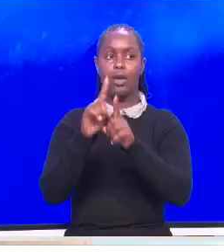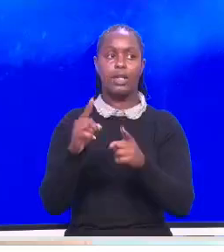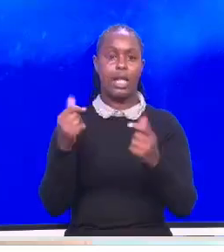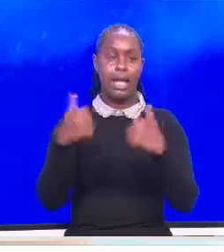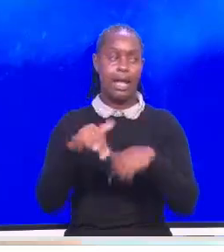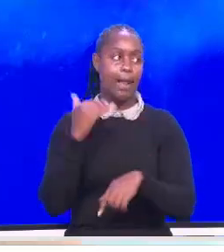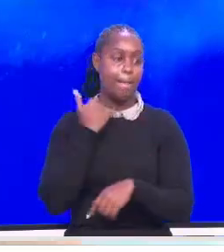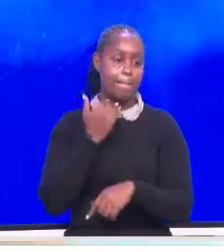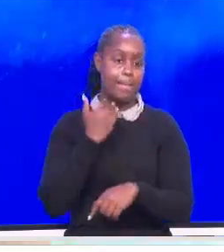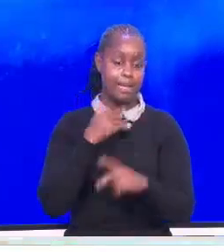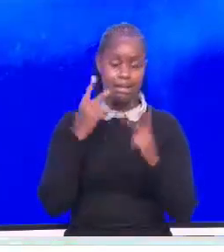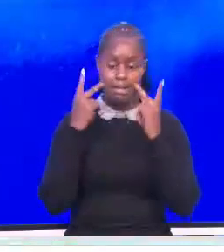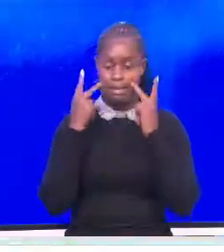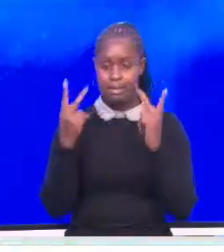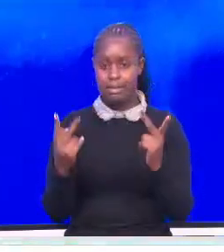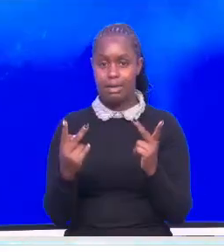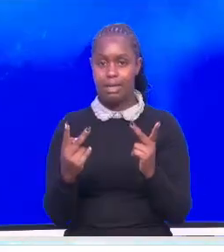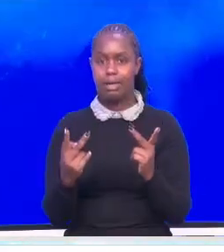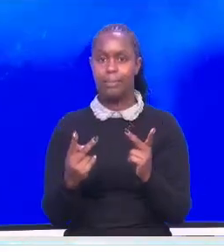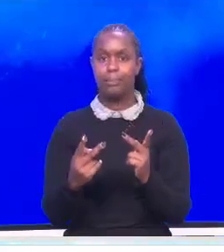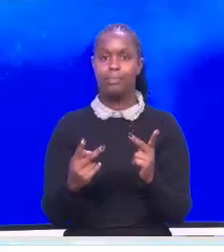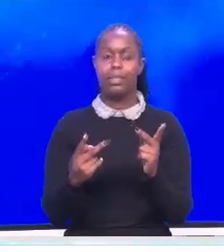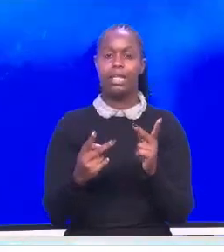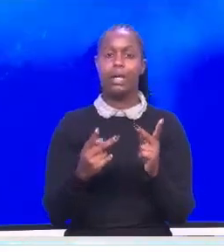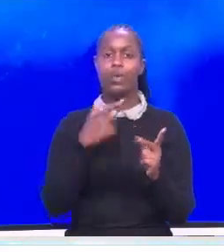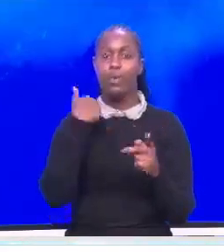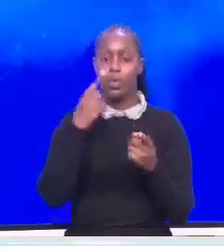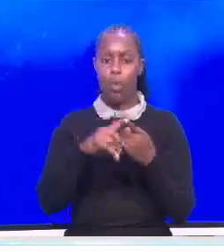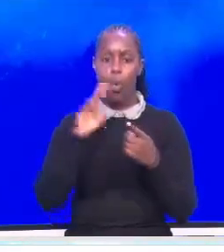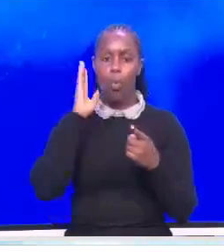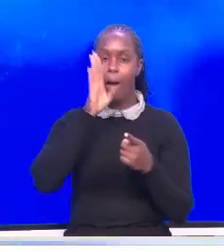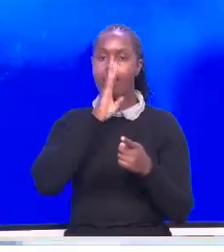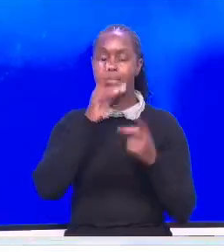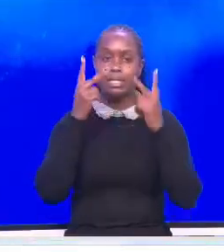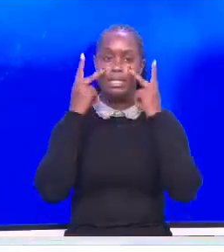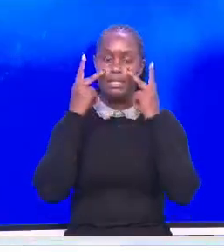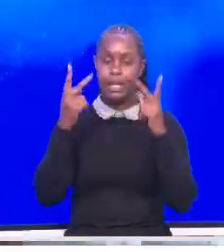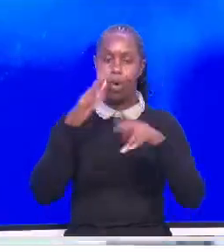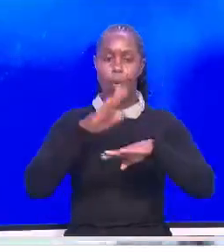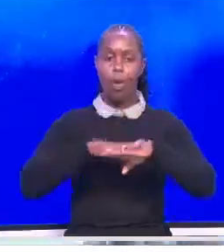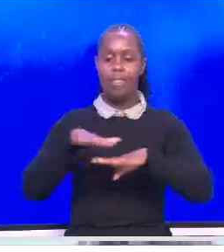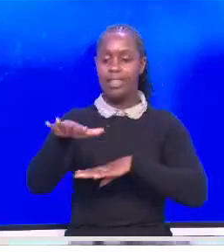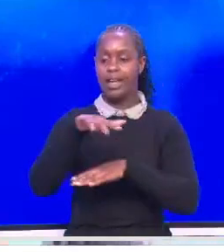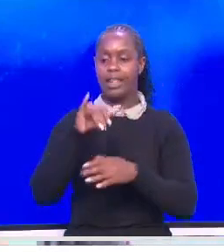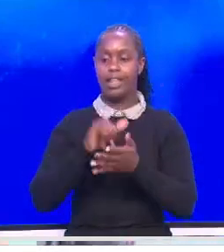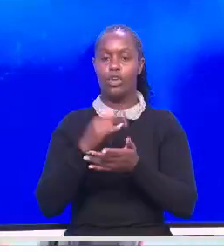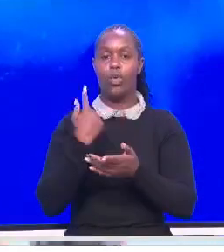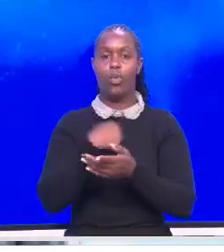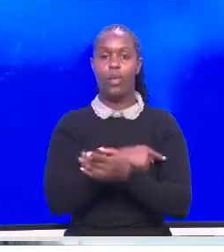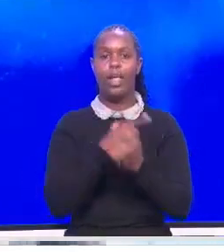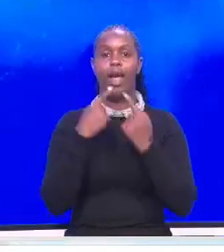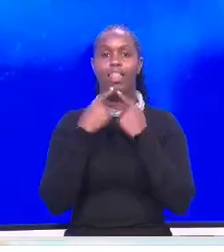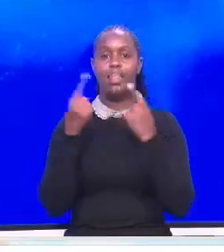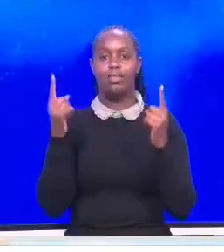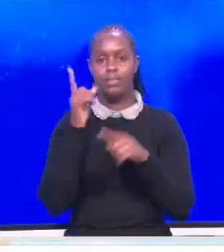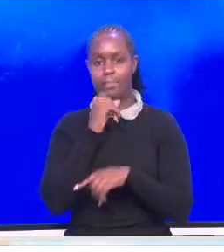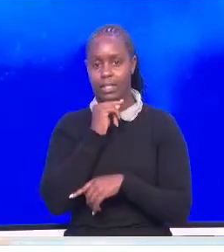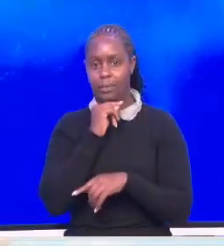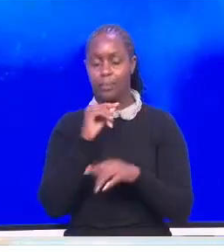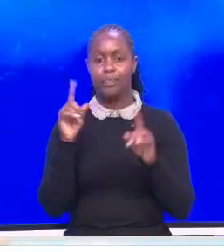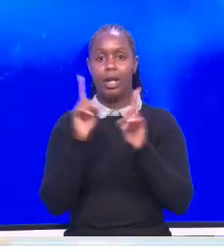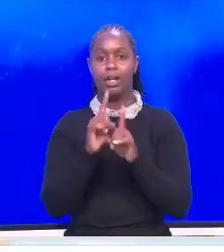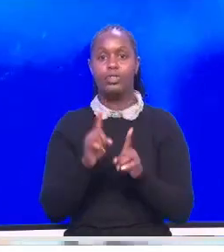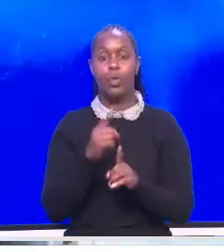side, muharamia mwizi wa mifuko yetu ambaye ataonekana kwa ile eneo ambalo tumetangaza. Na tumesema